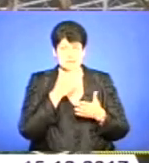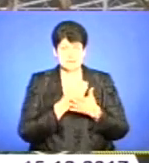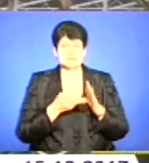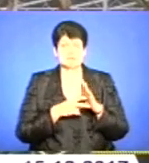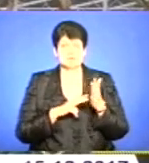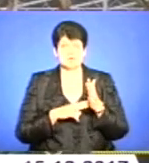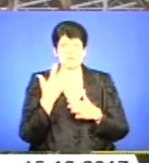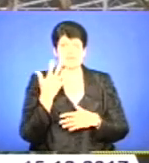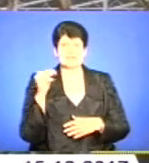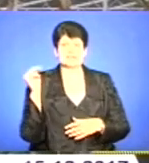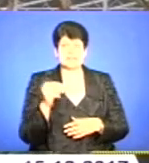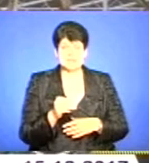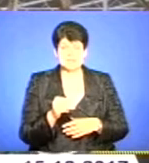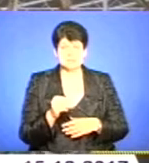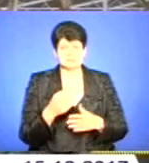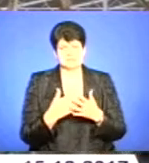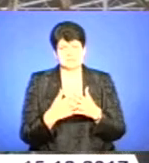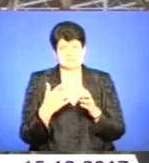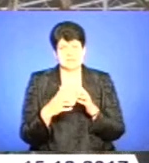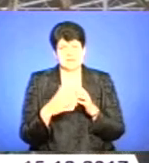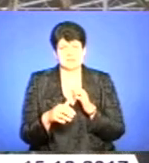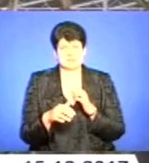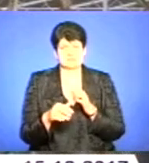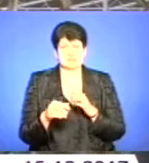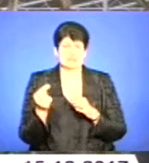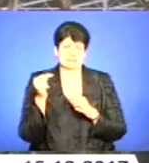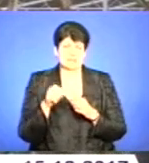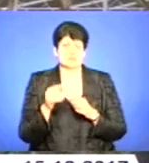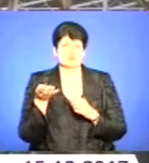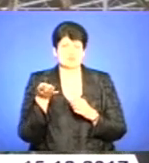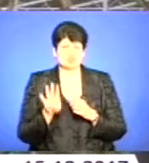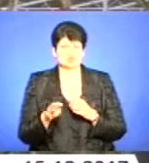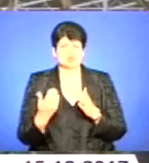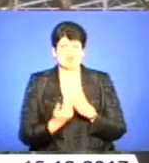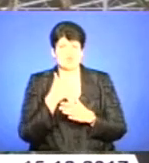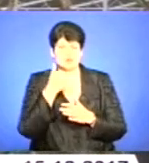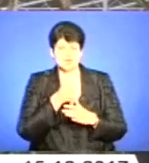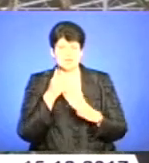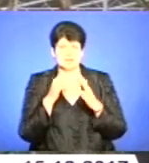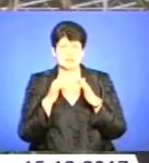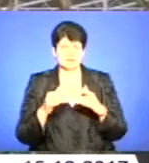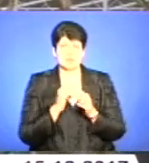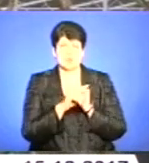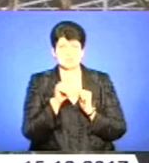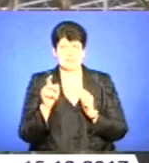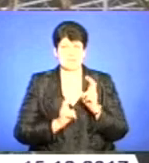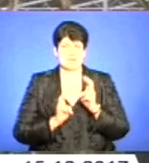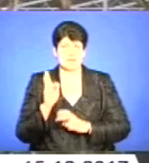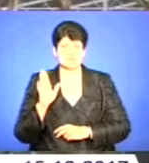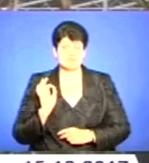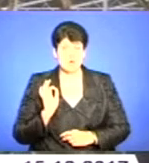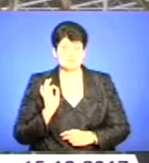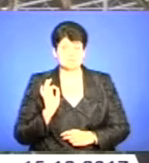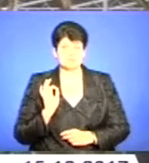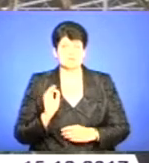тисяч лісогосподарськими підприємствами, практично в середньому по 1000 штук новорічних ялинок на кожне підприємство.